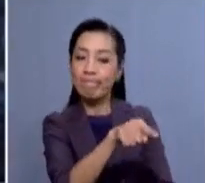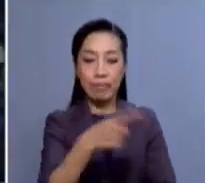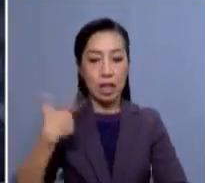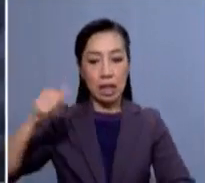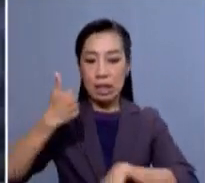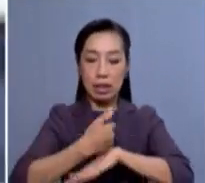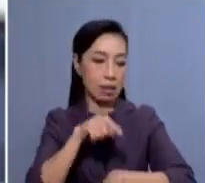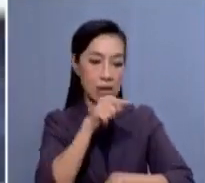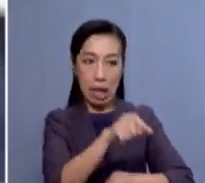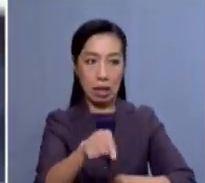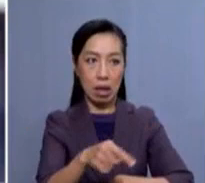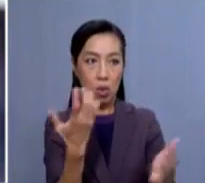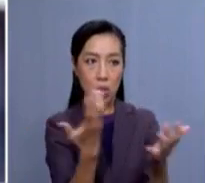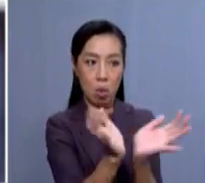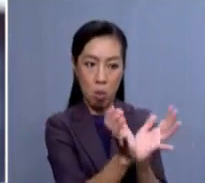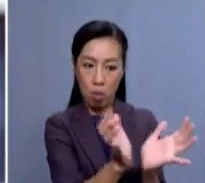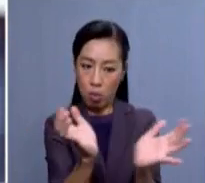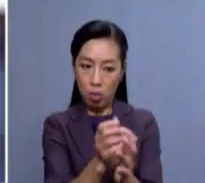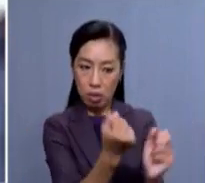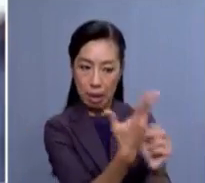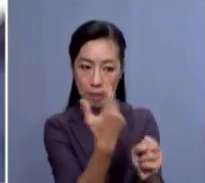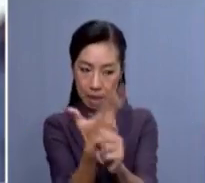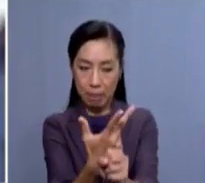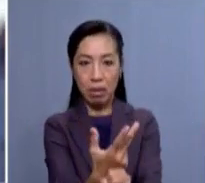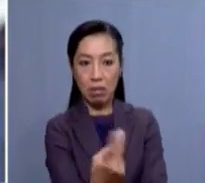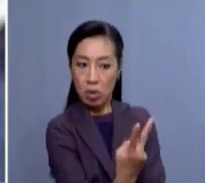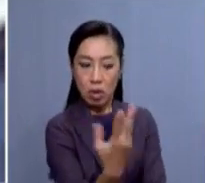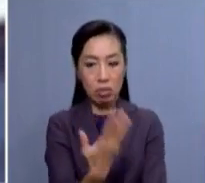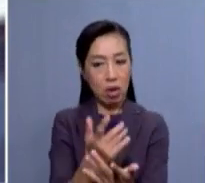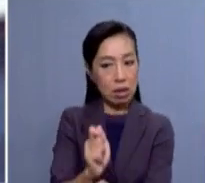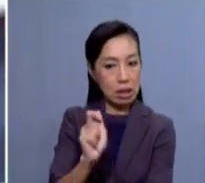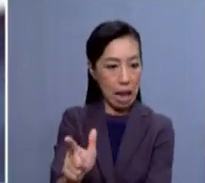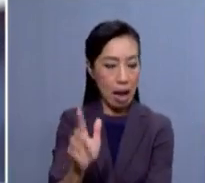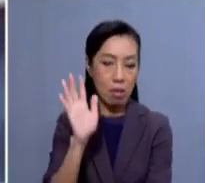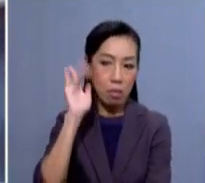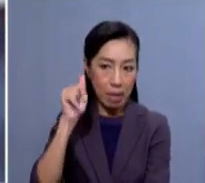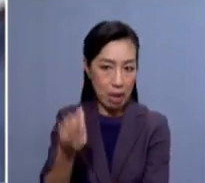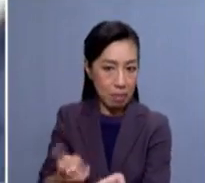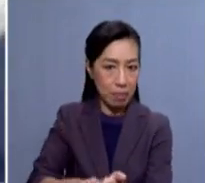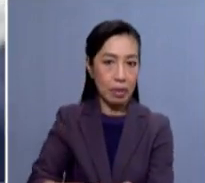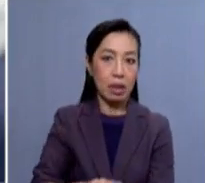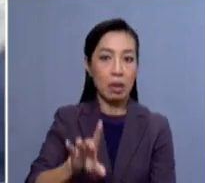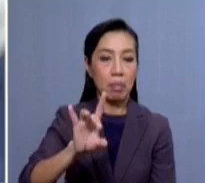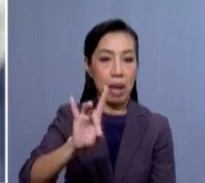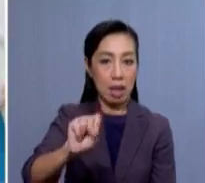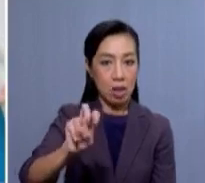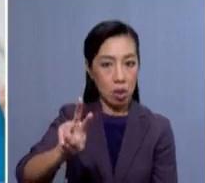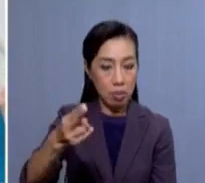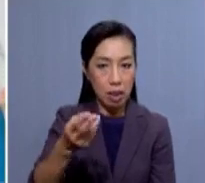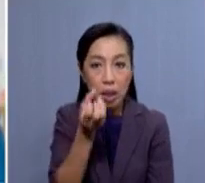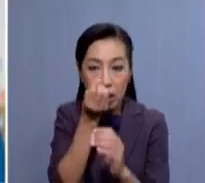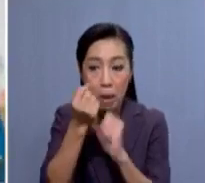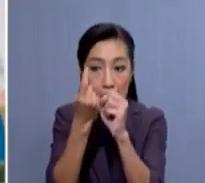ล้วก็ให้ทั้ง2คนเนี่ยร่วมชดใช้เยียวยาทางแม่น้องนาวาเนี่ยนะคะเป็นเงิน 820,000 บาทดอกเบี้ย